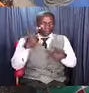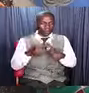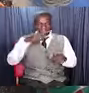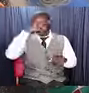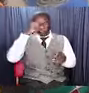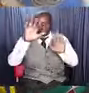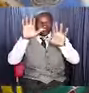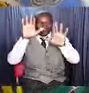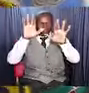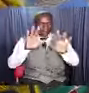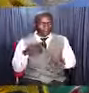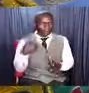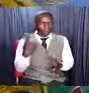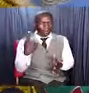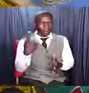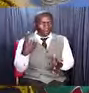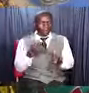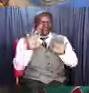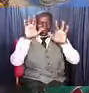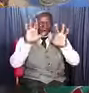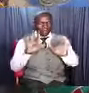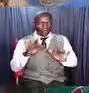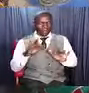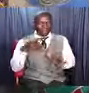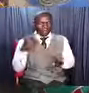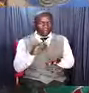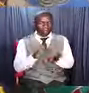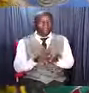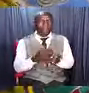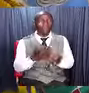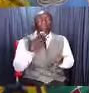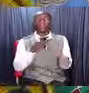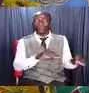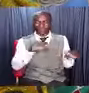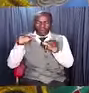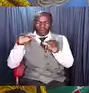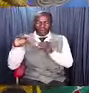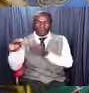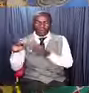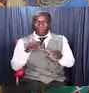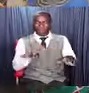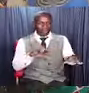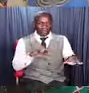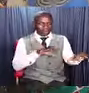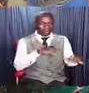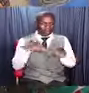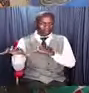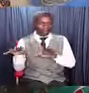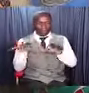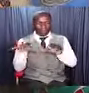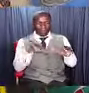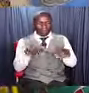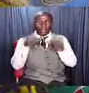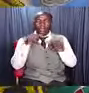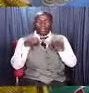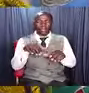maana ni rehema zako tu, maana ni huruma zako tu umetaka kututoa katika utumwa wa kusoka